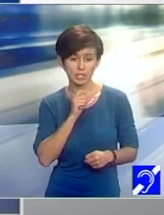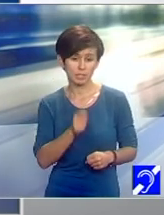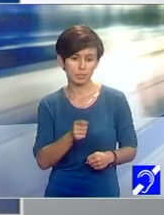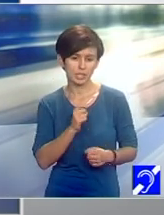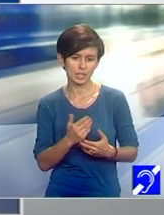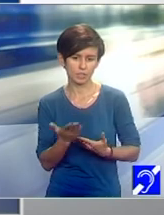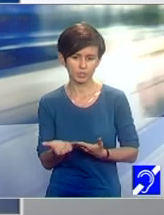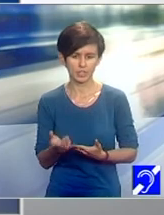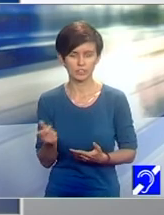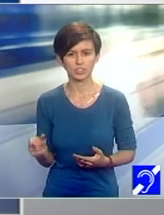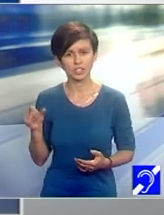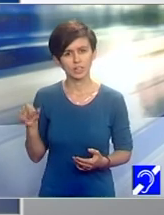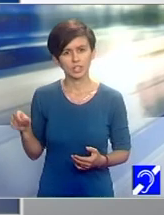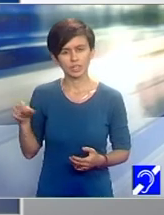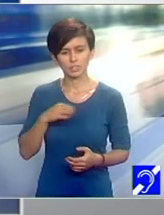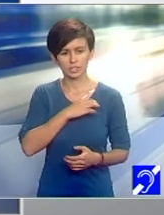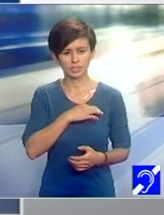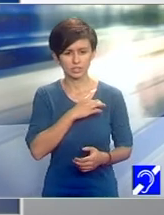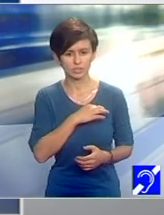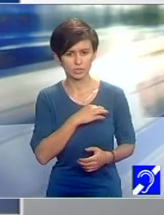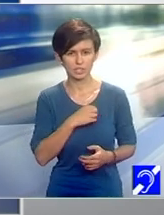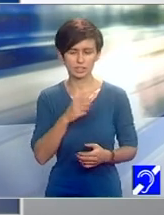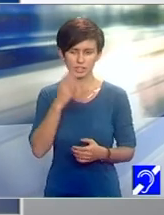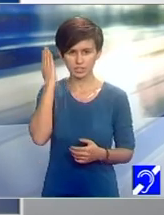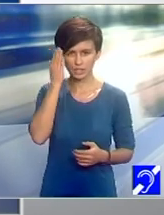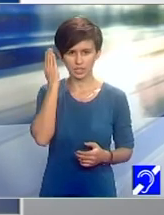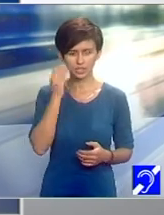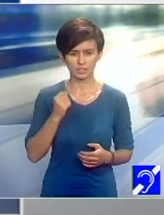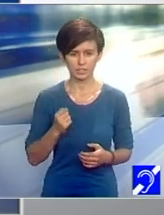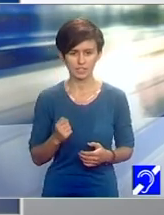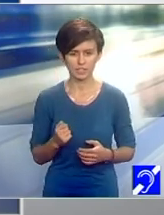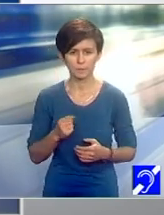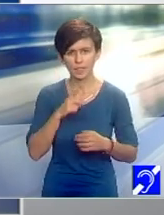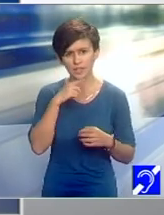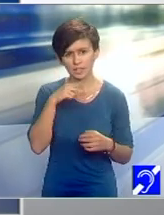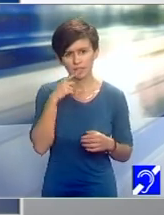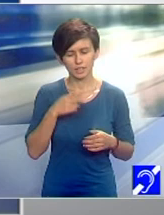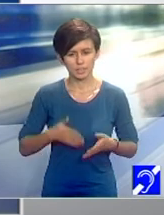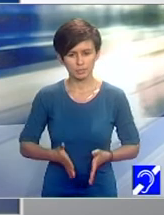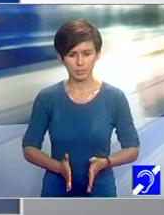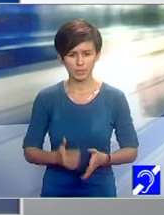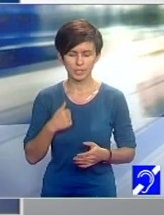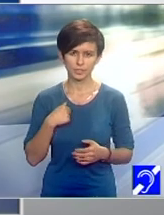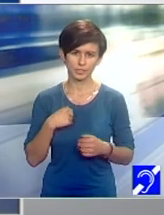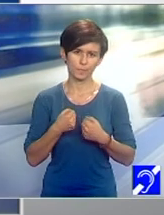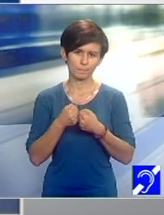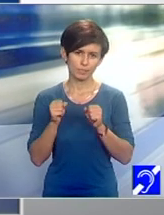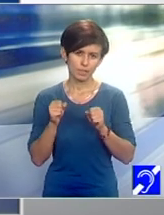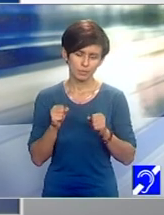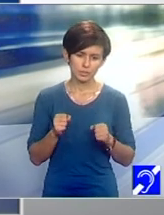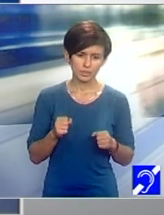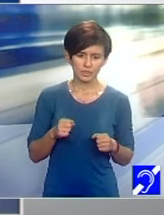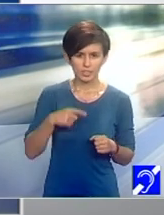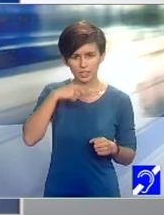de a învăța în limba maternă. Și eu am absolvit studiile la specializarea germană a acestei universități și actualmente